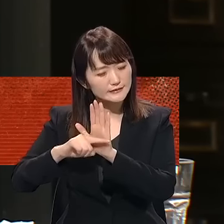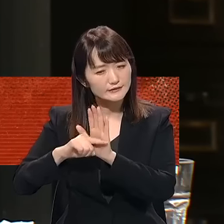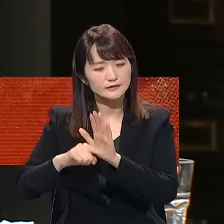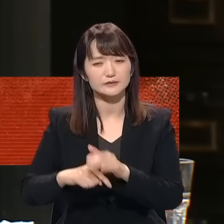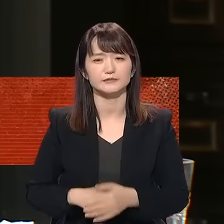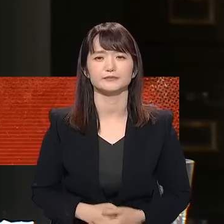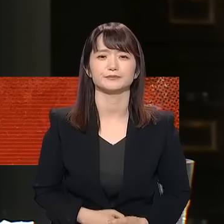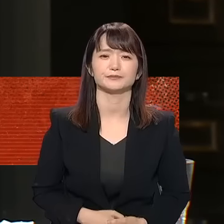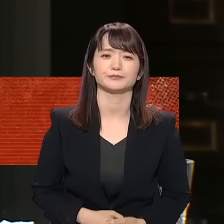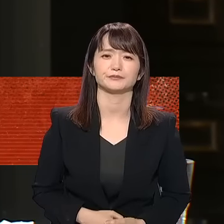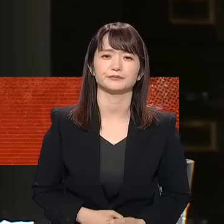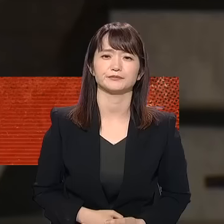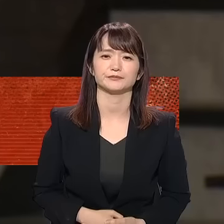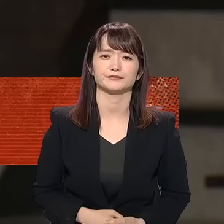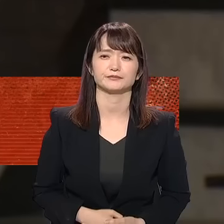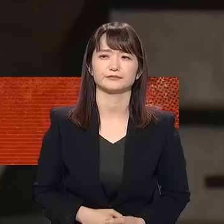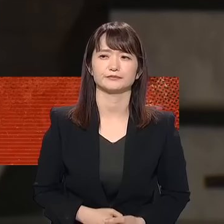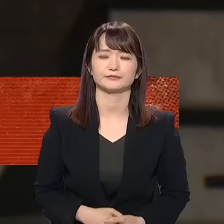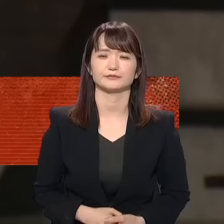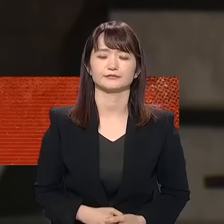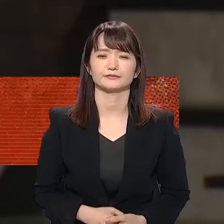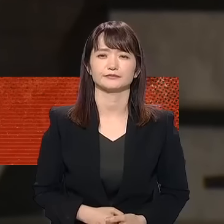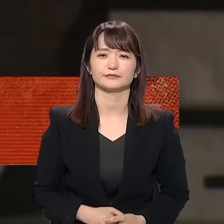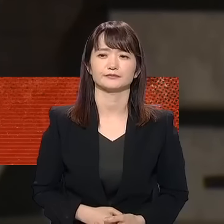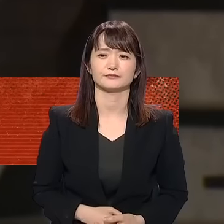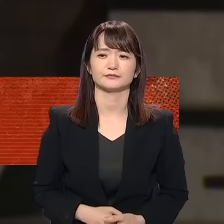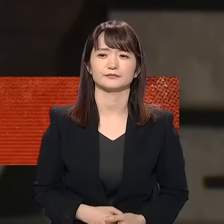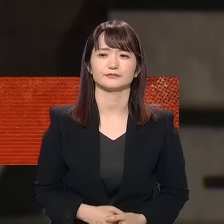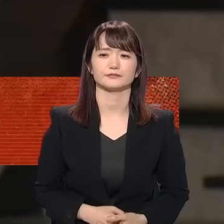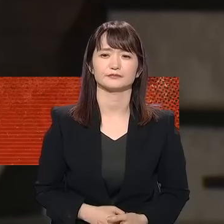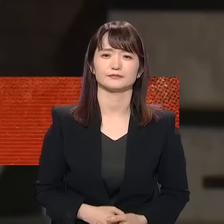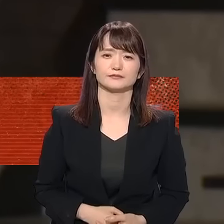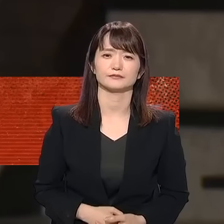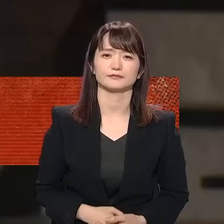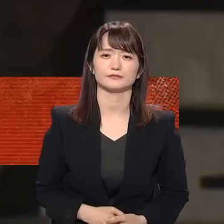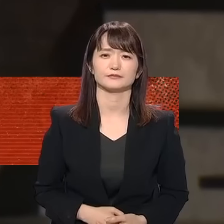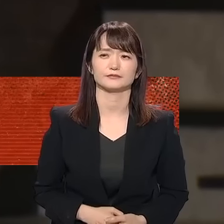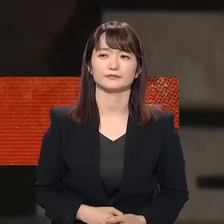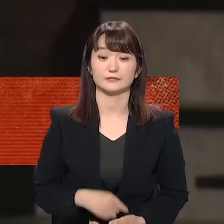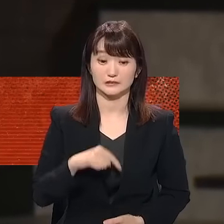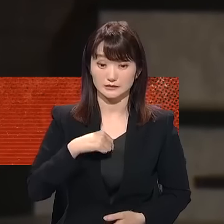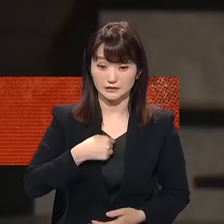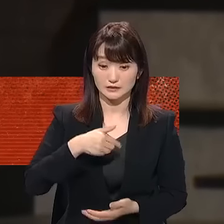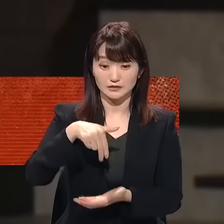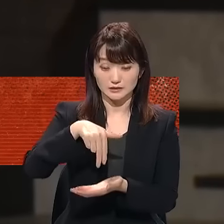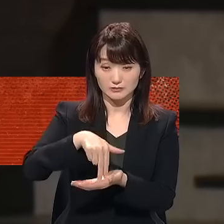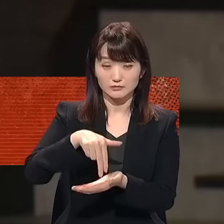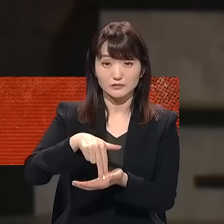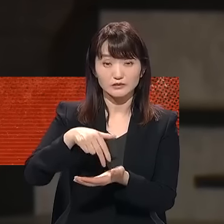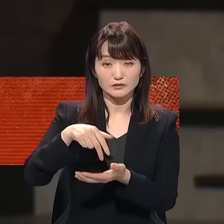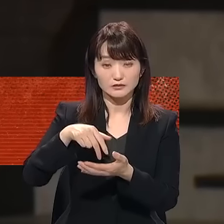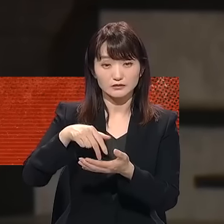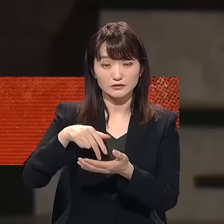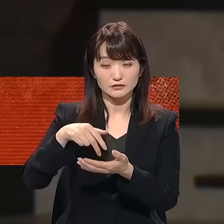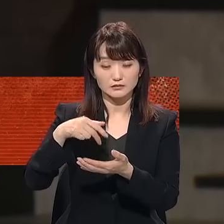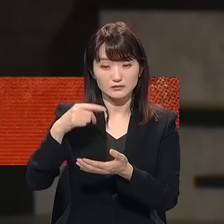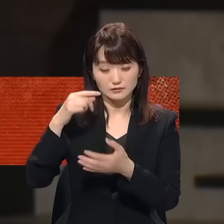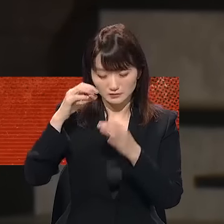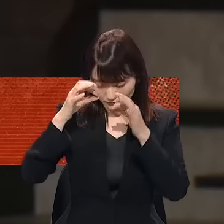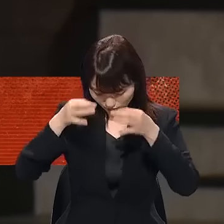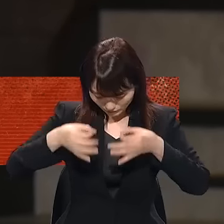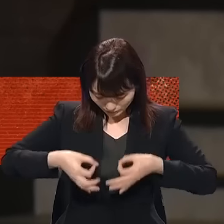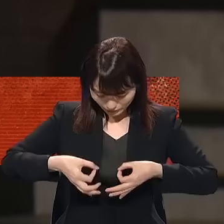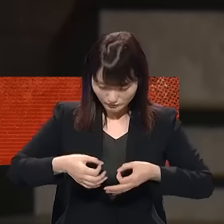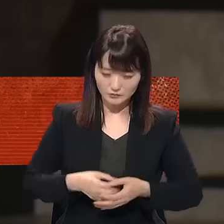않습니까 그러니까 이제 이렇게 생각을 해 보시면 될 거 같습니다 이제 자신의 그 입장으로 한번 더 되돌려 봐서 자신의